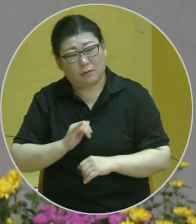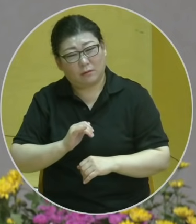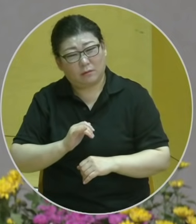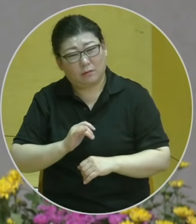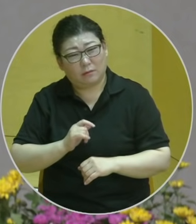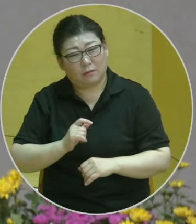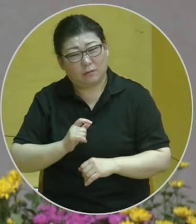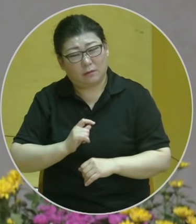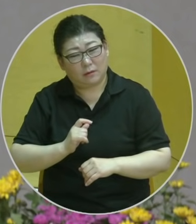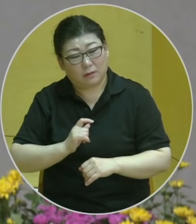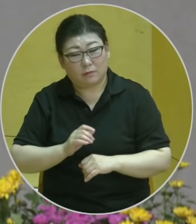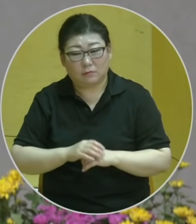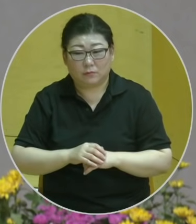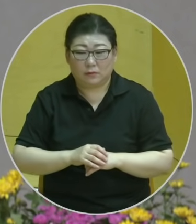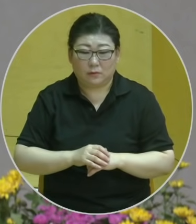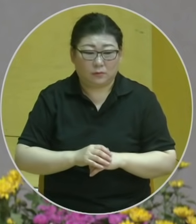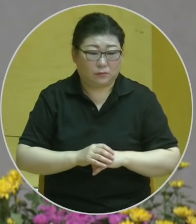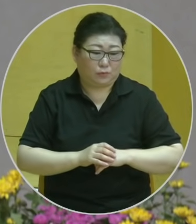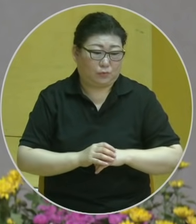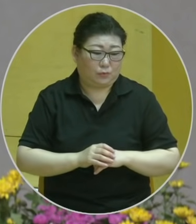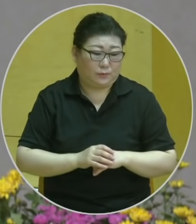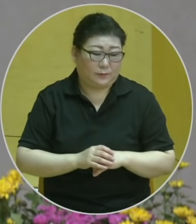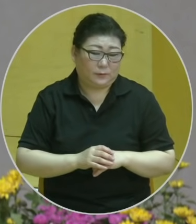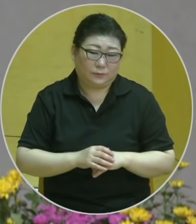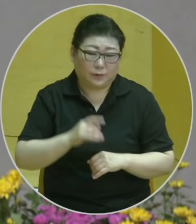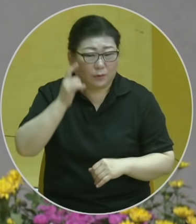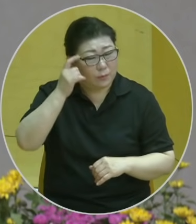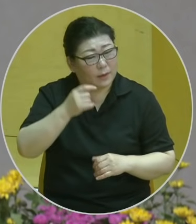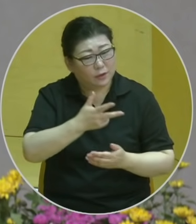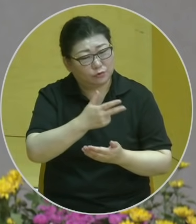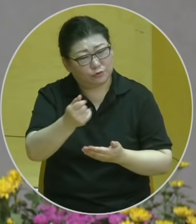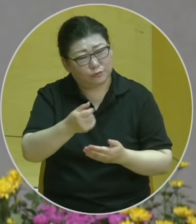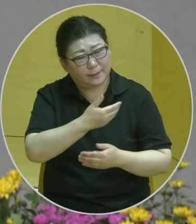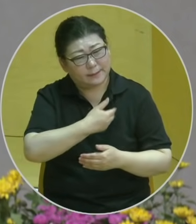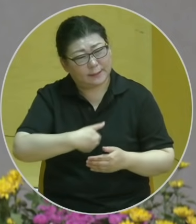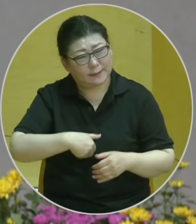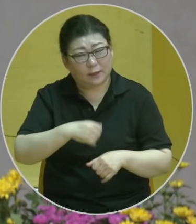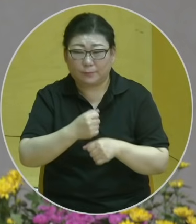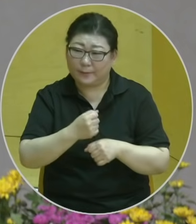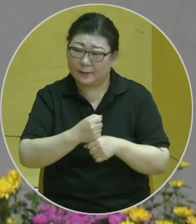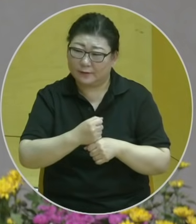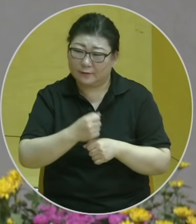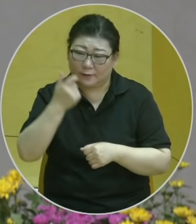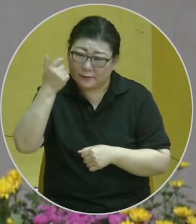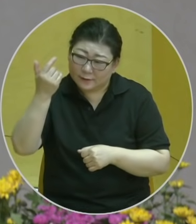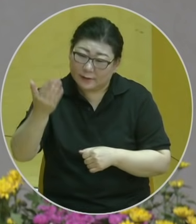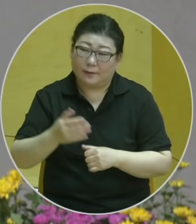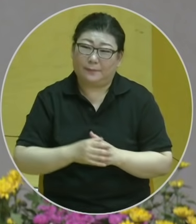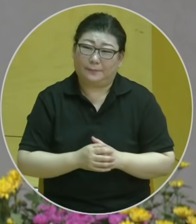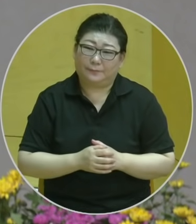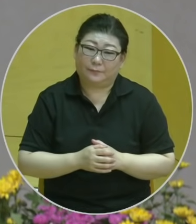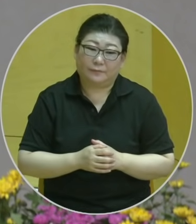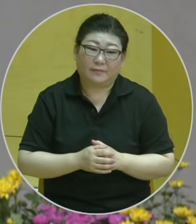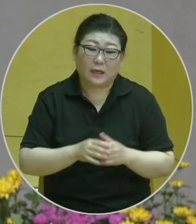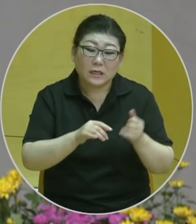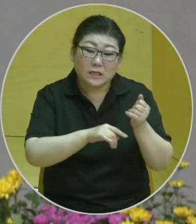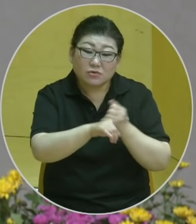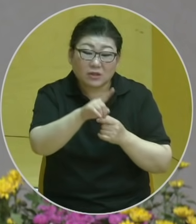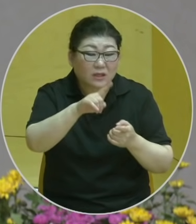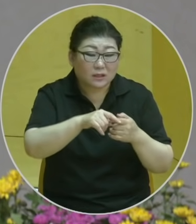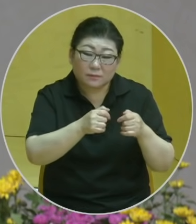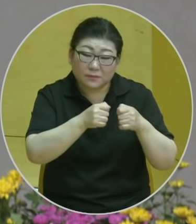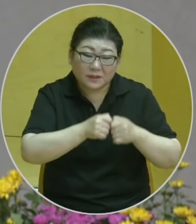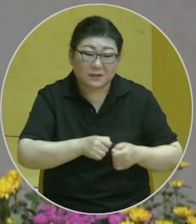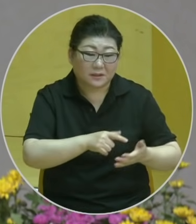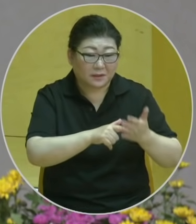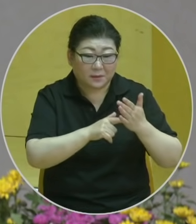그를 불러서 왜 주님의 제자로 삼을 수 있었을까요? 그 이유에 대해서는 성경에 자세히 나와 있진